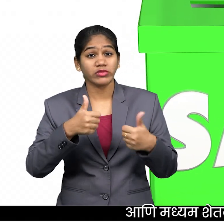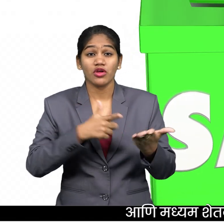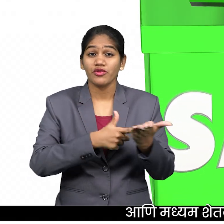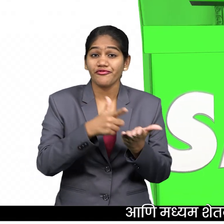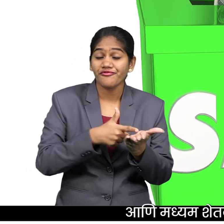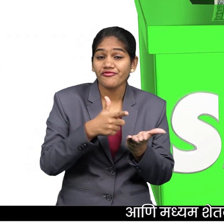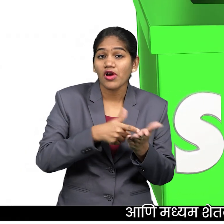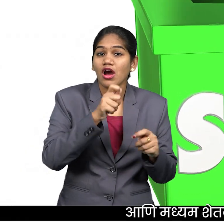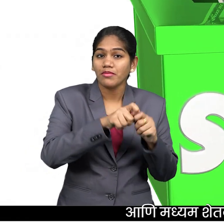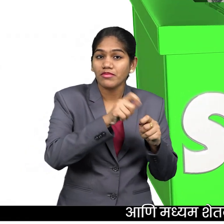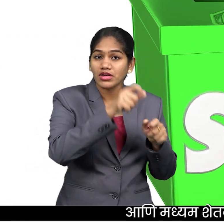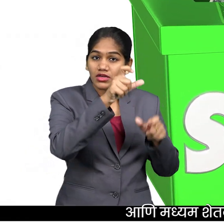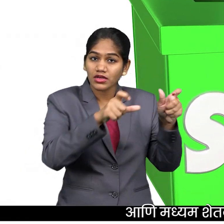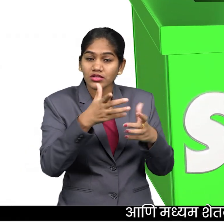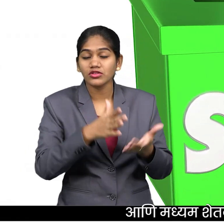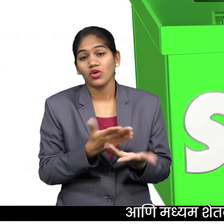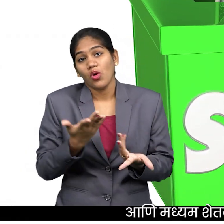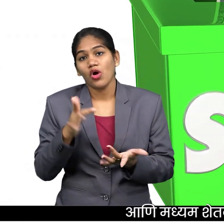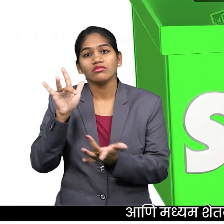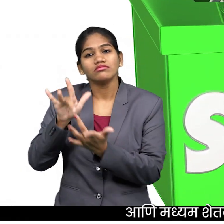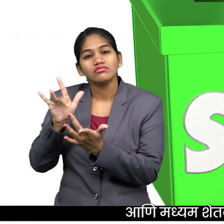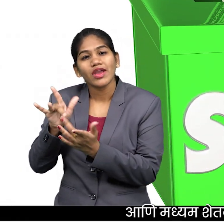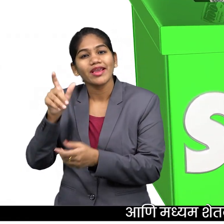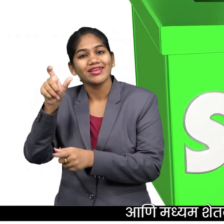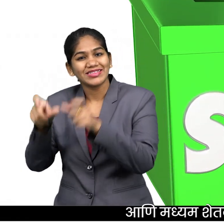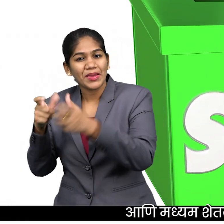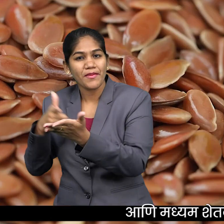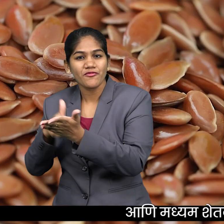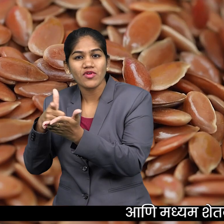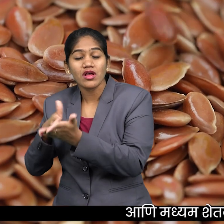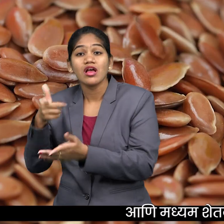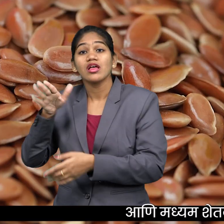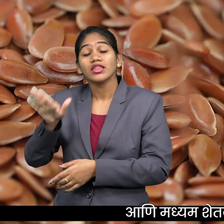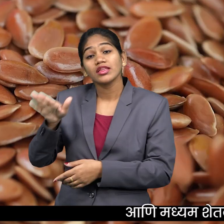आणि मध्यम शेतकरी यांची स्वतःची बचत असते,